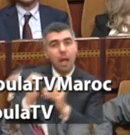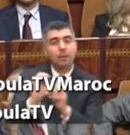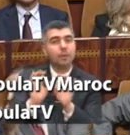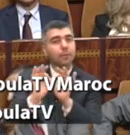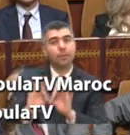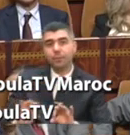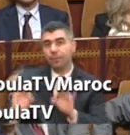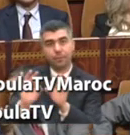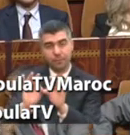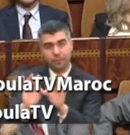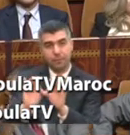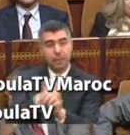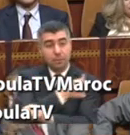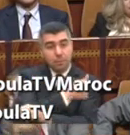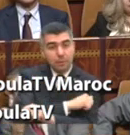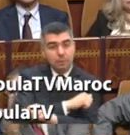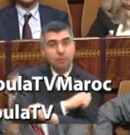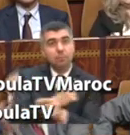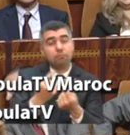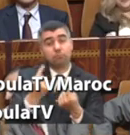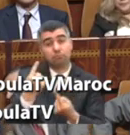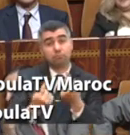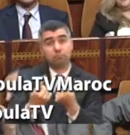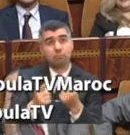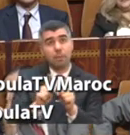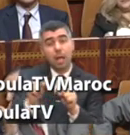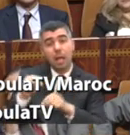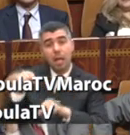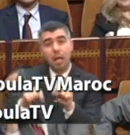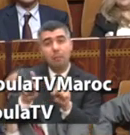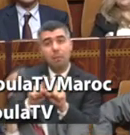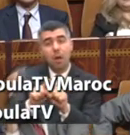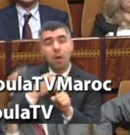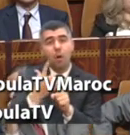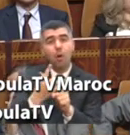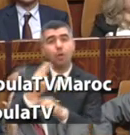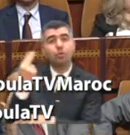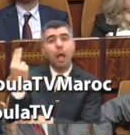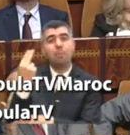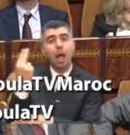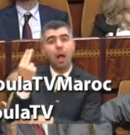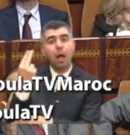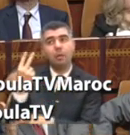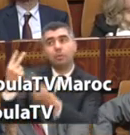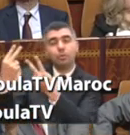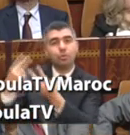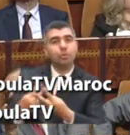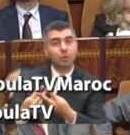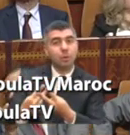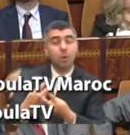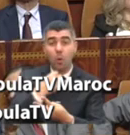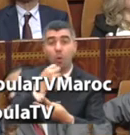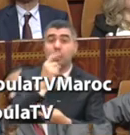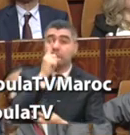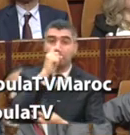ولينا ولاو الطباء كيستعنوا بتلاميذ ممرضين ما عندهمش الكفاءة والأهلية، وهذو مصالح السيد